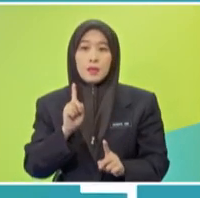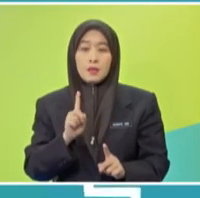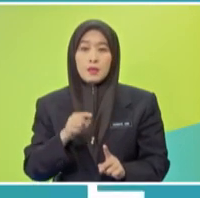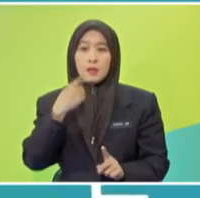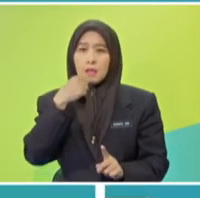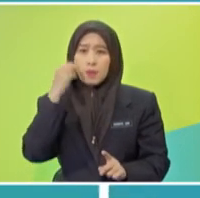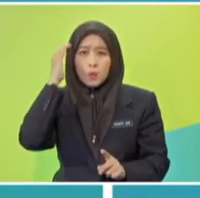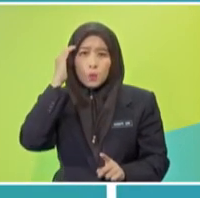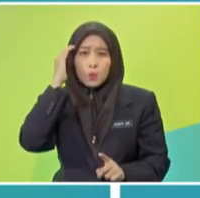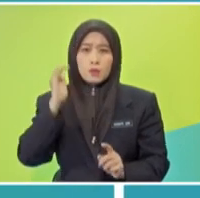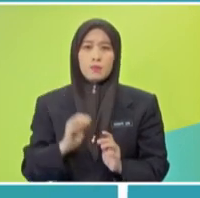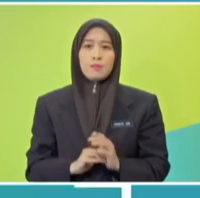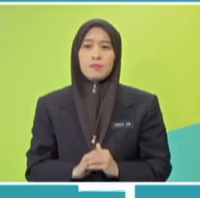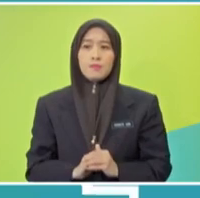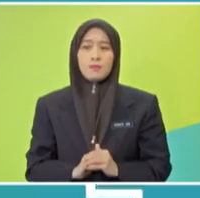semudah